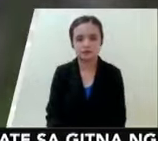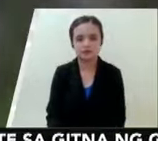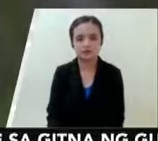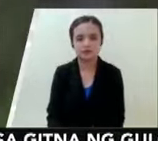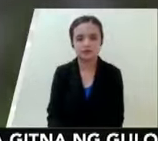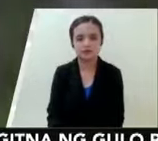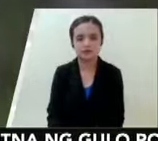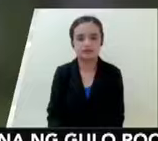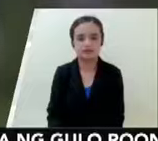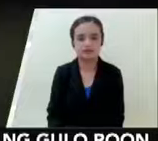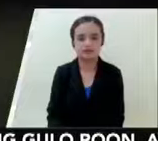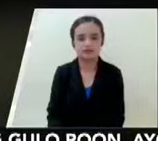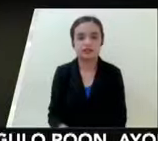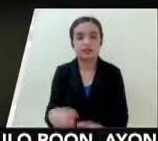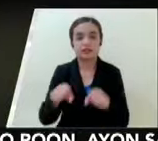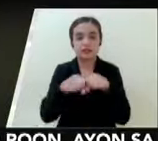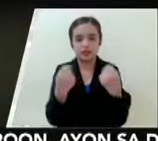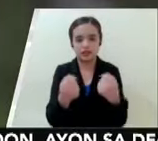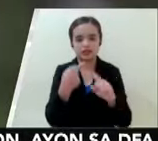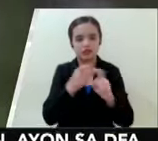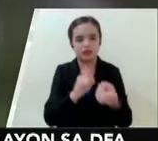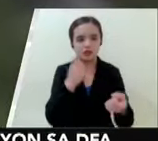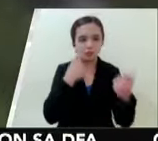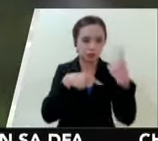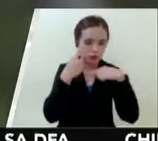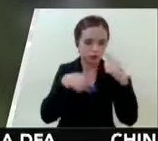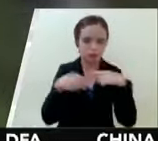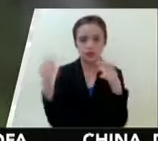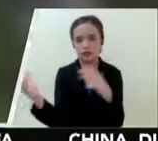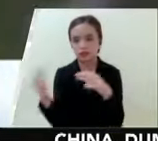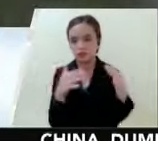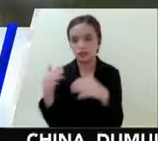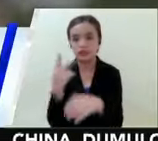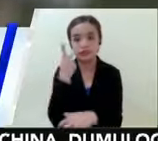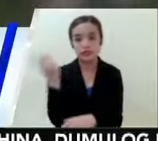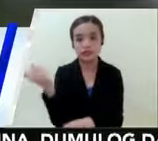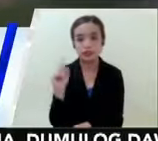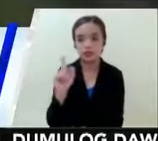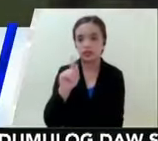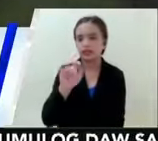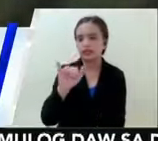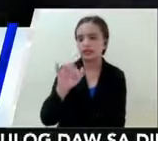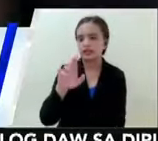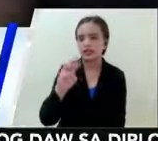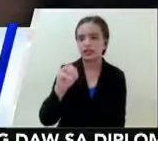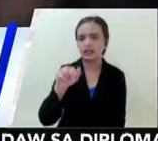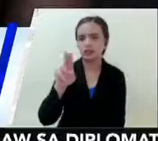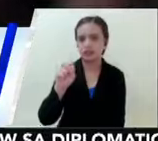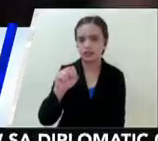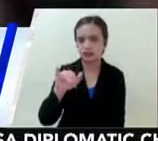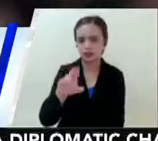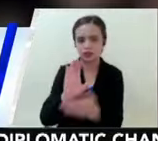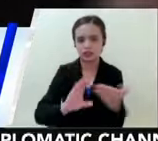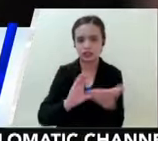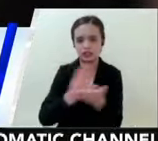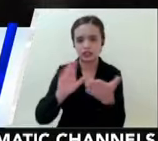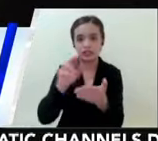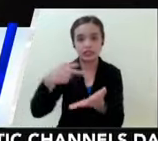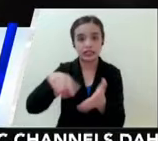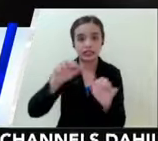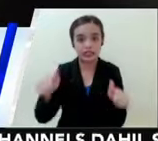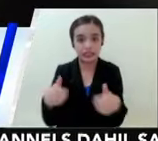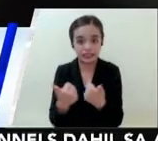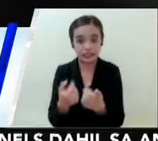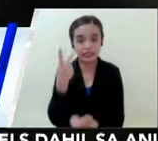Time out sa iyakan at labanan dahil it's time for kambutan sa Tiramisu Cake Dance Challenge. Pero si Roshi David Licao ko